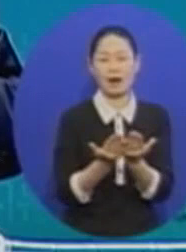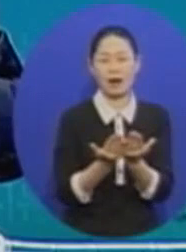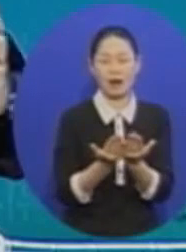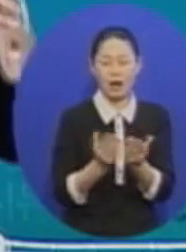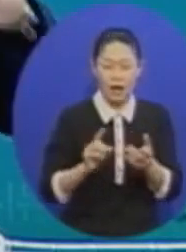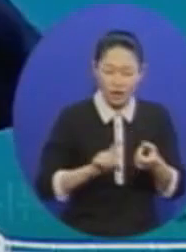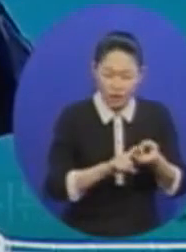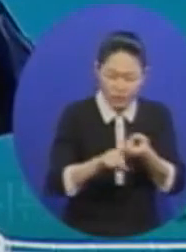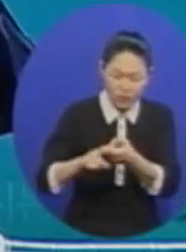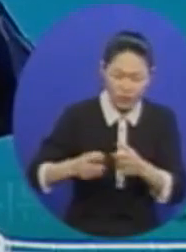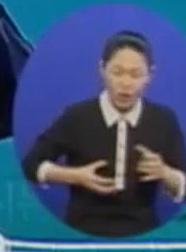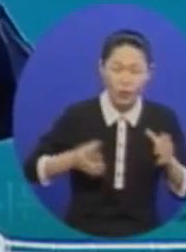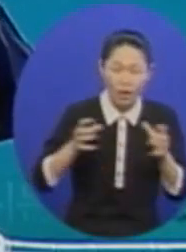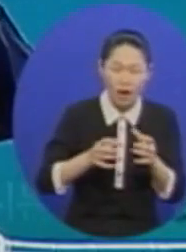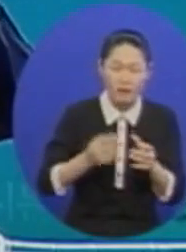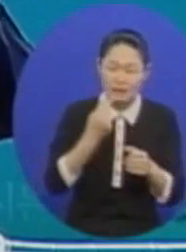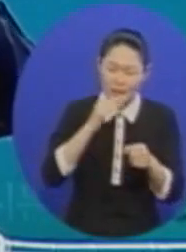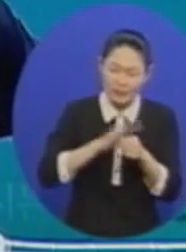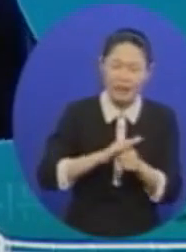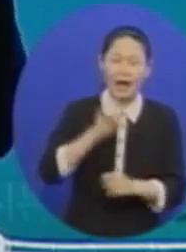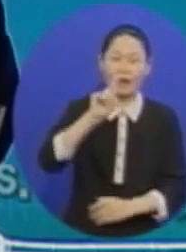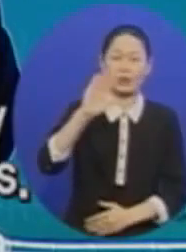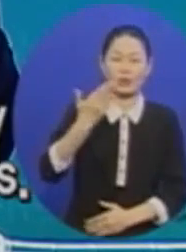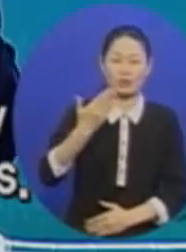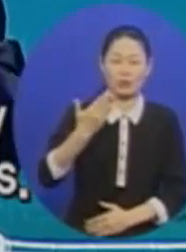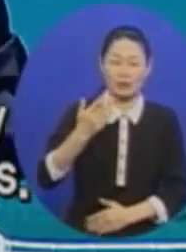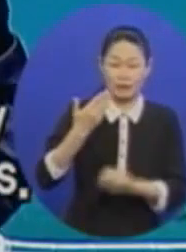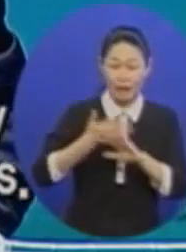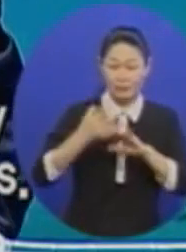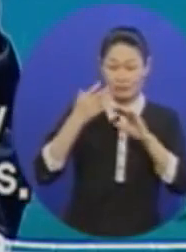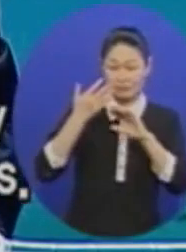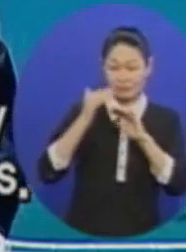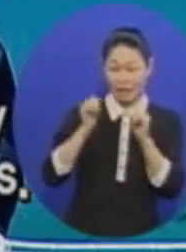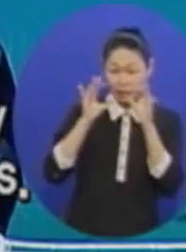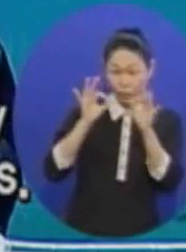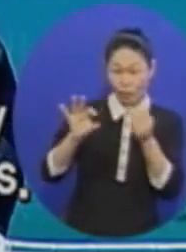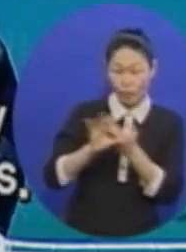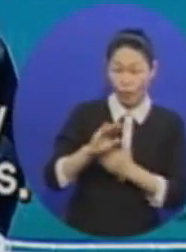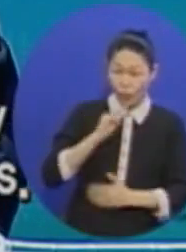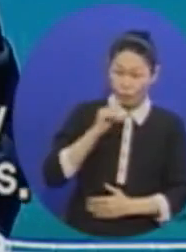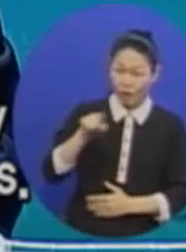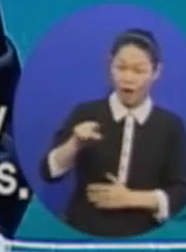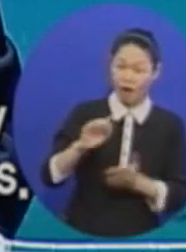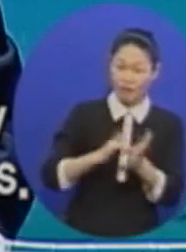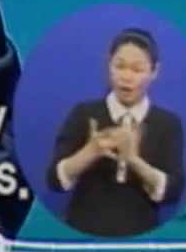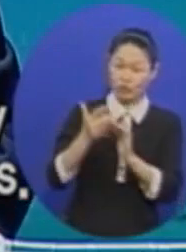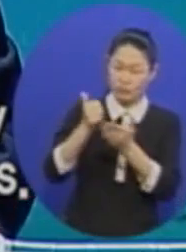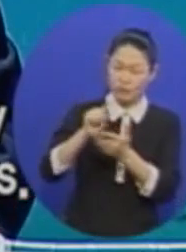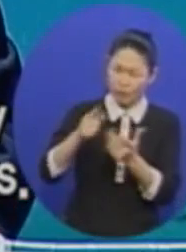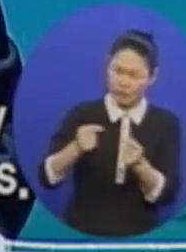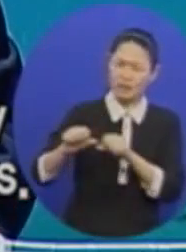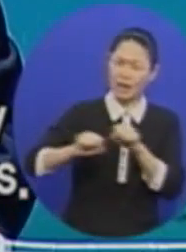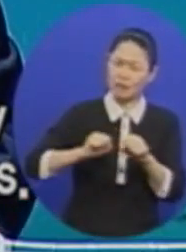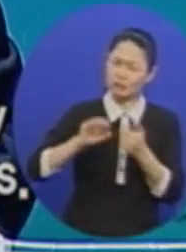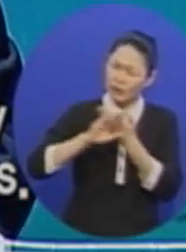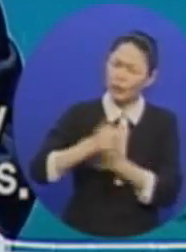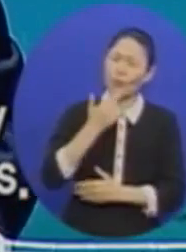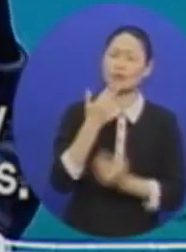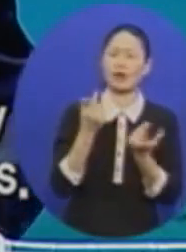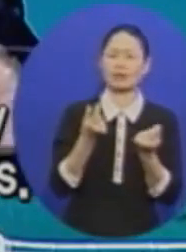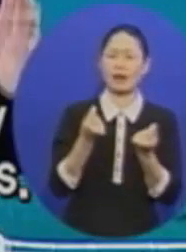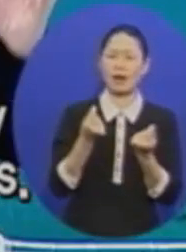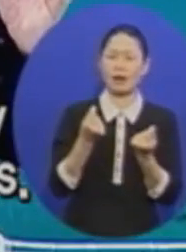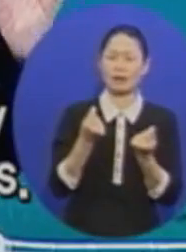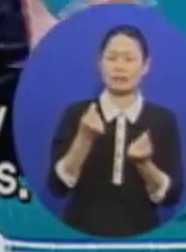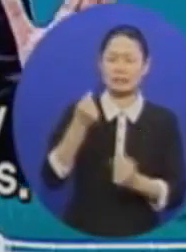기가 막히게 1 되고 다른 사람들이 보면 정말 예수님이라면 이렇게 하실 수 밖에 없어 옅게 4